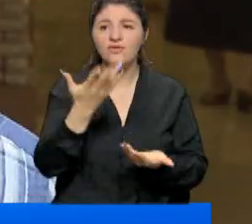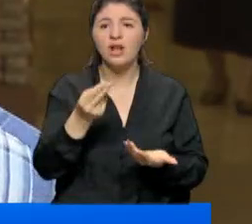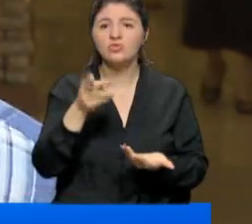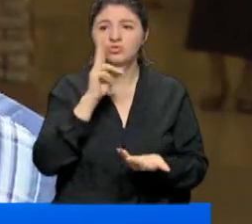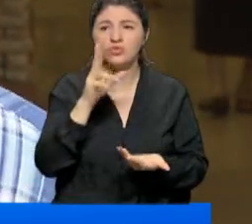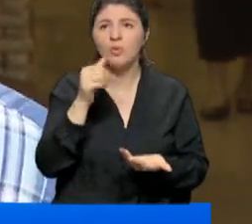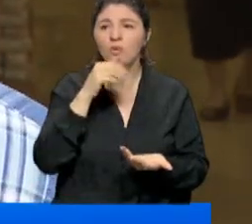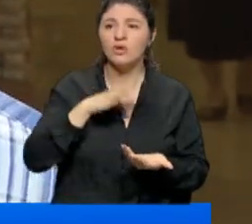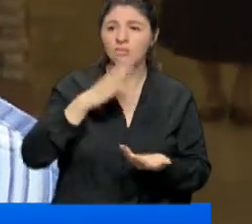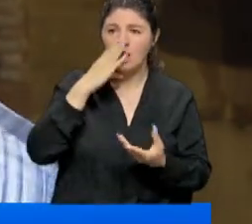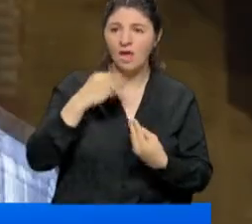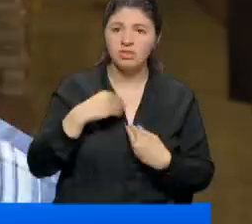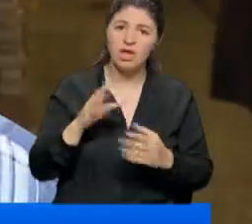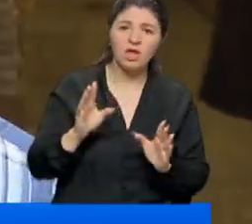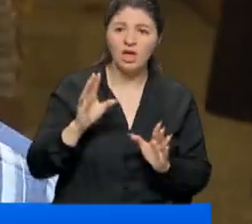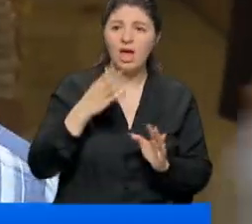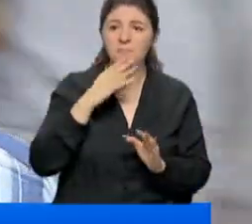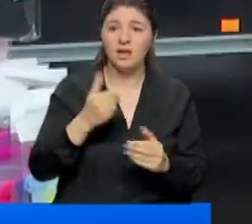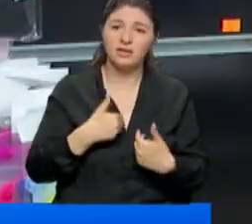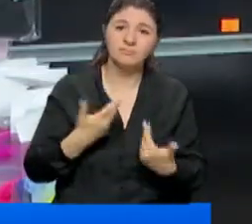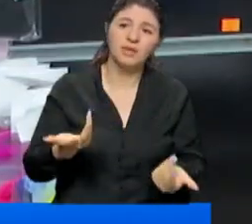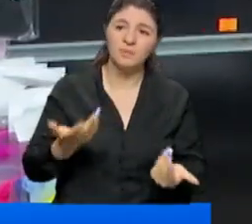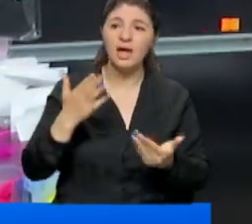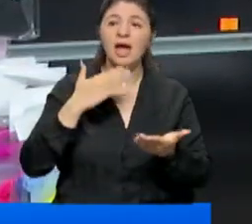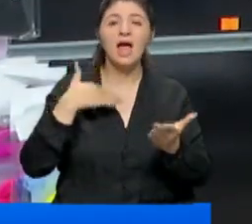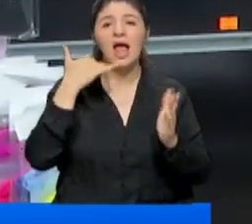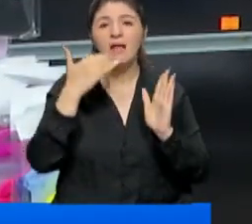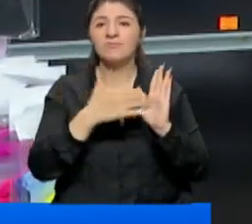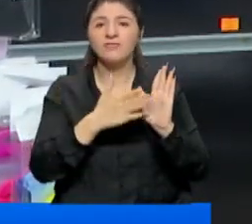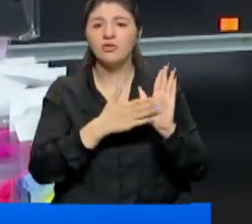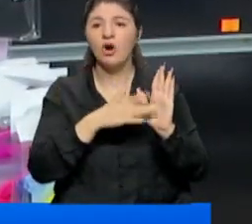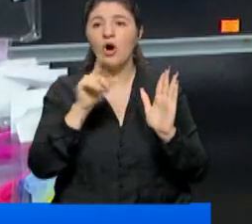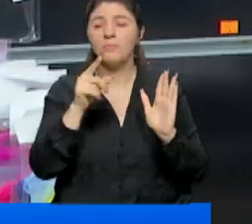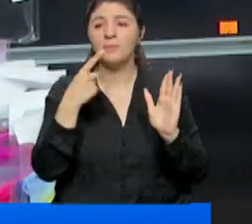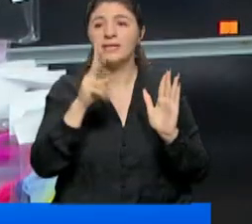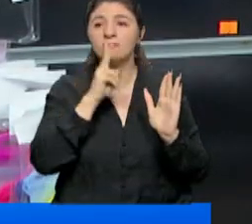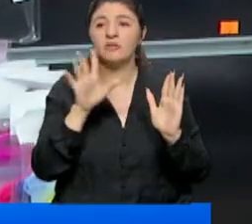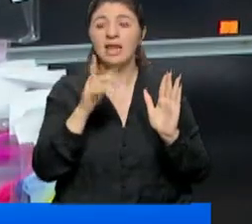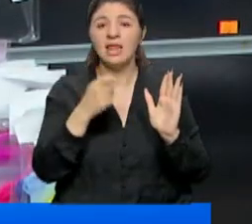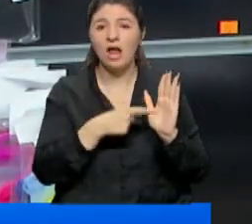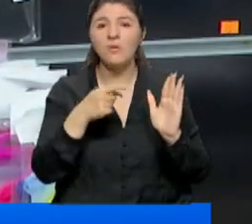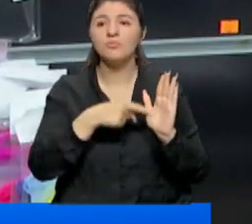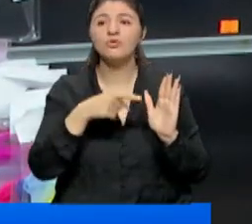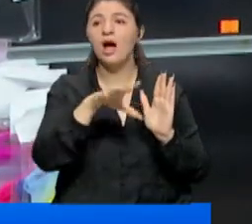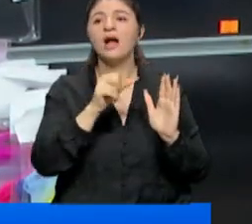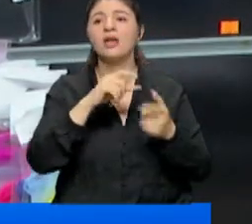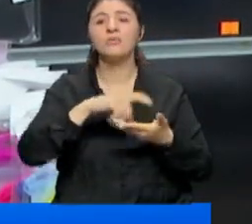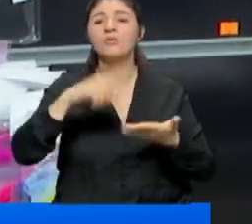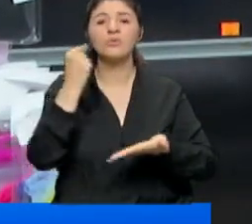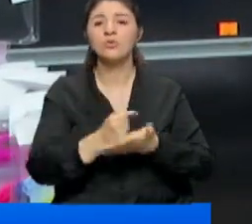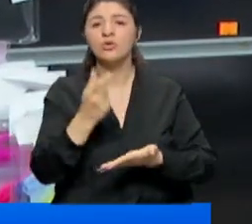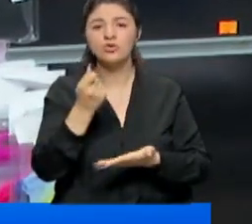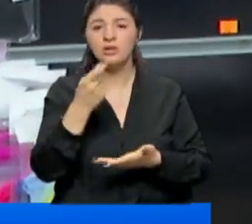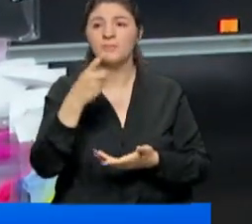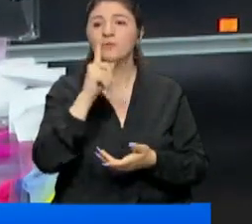telefonu en son oğlundan hediye geldi Emek bir tabi elindeki telefonun fiyatı 11 bin 250 lira bundan alınan bandrol